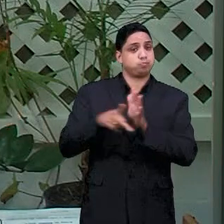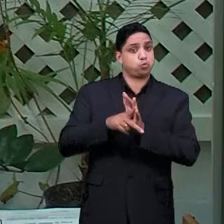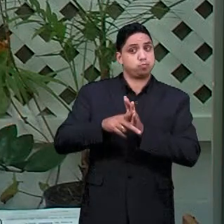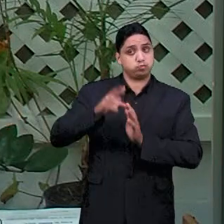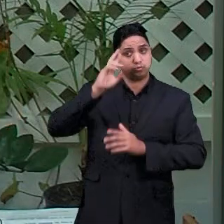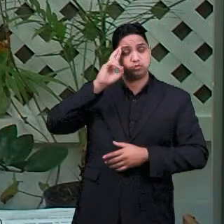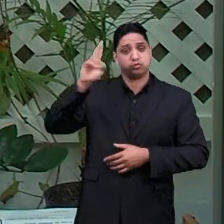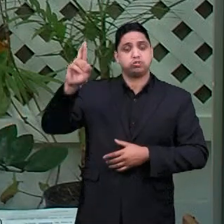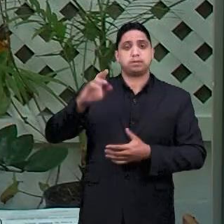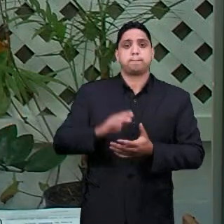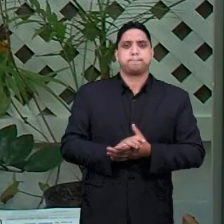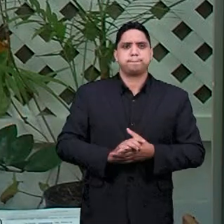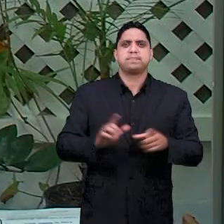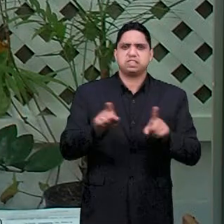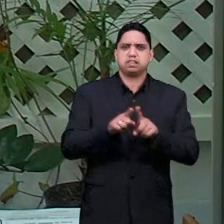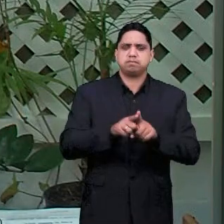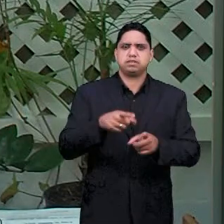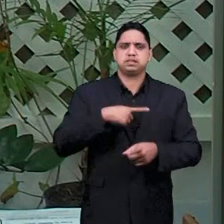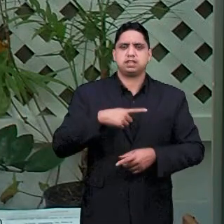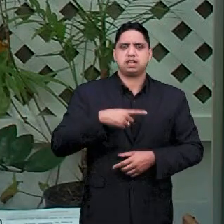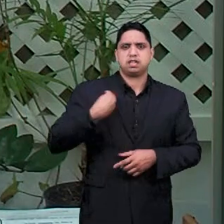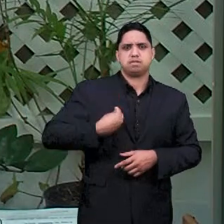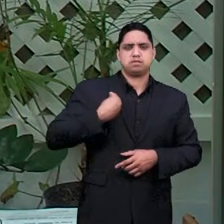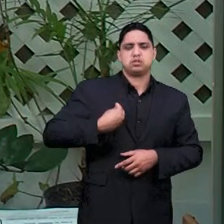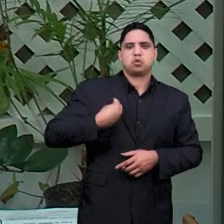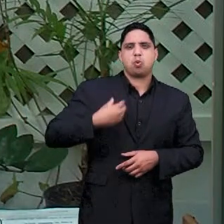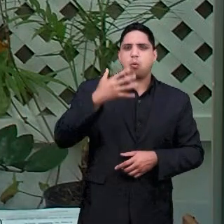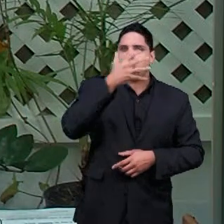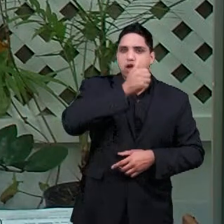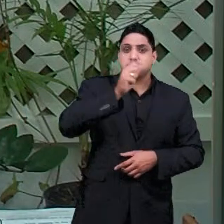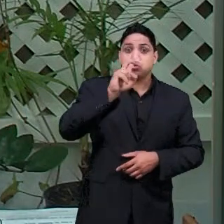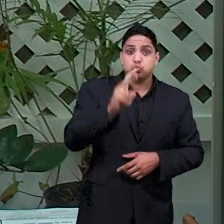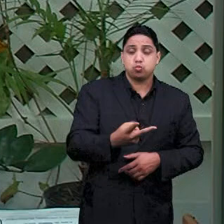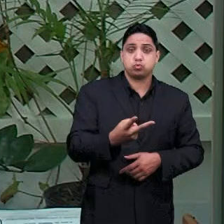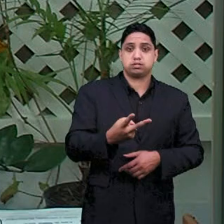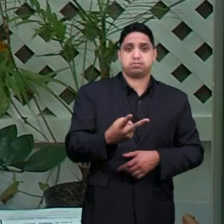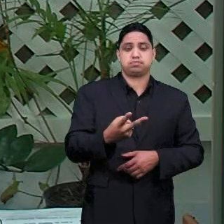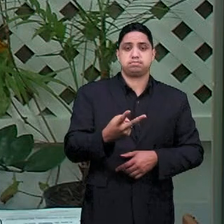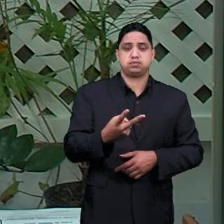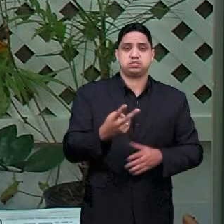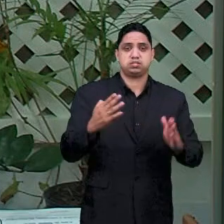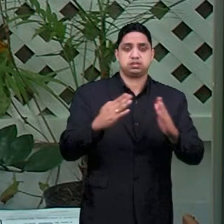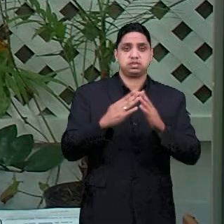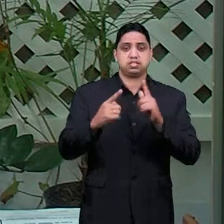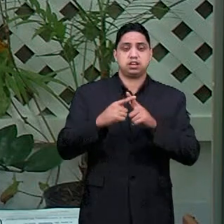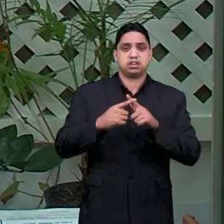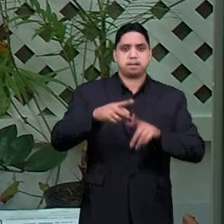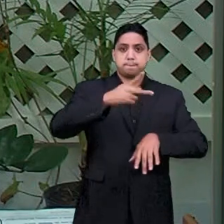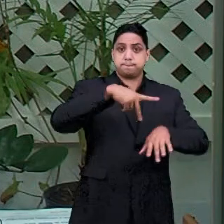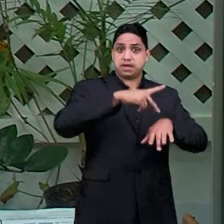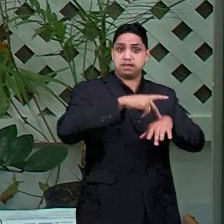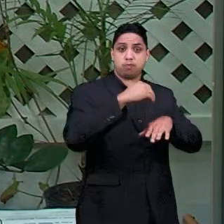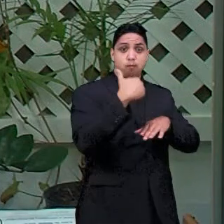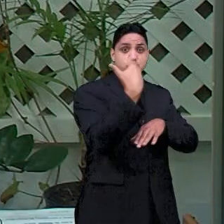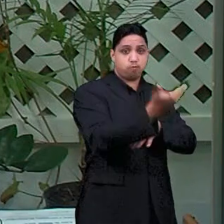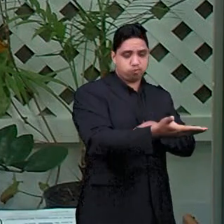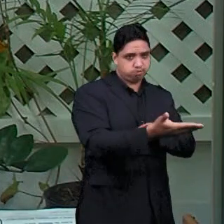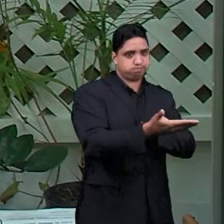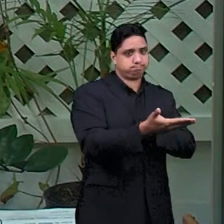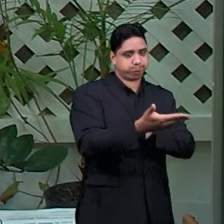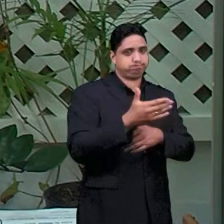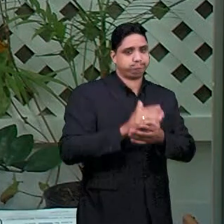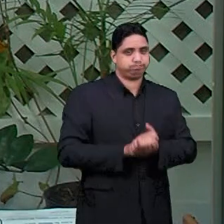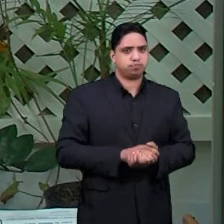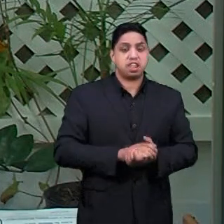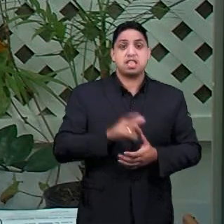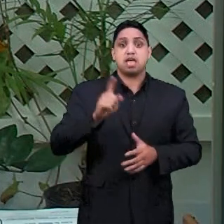avons la participation de presque 2000 églises à l'étranger. Et cela, c'est